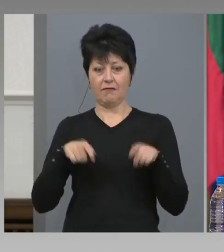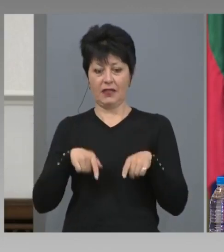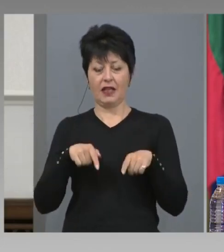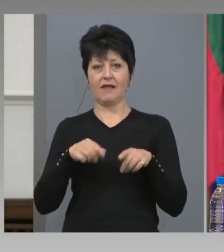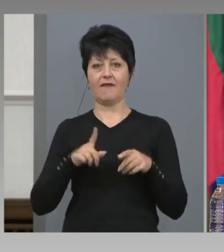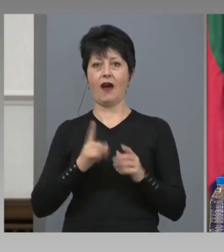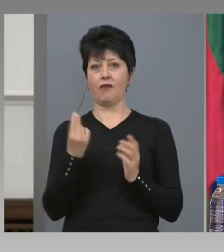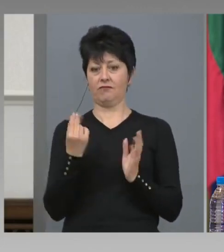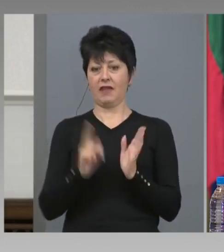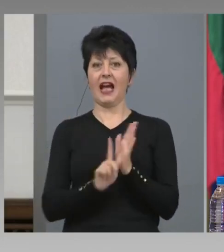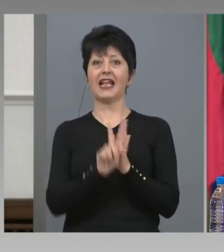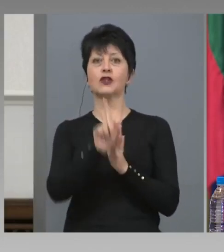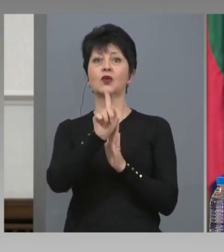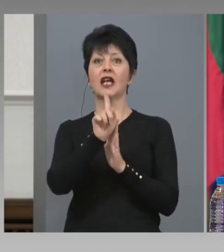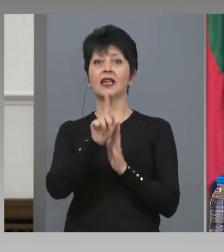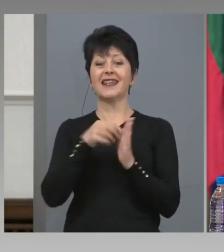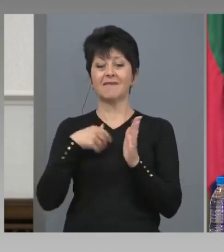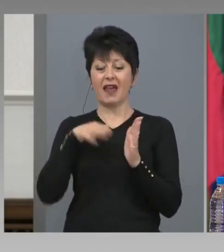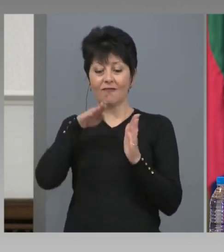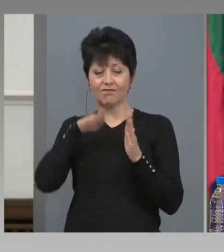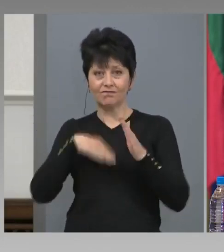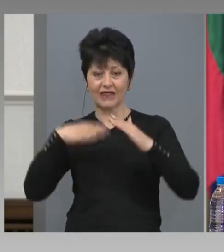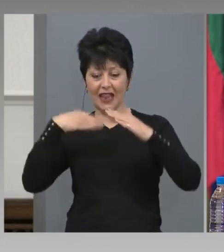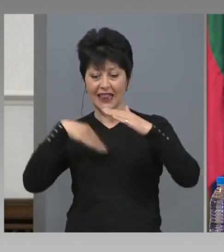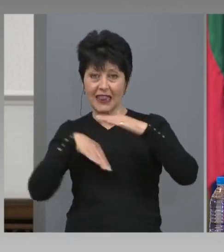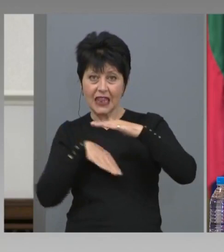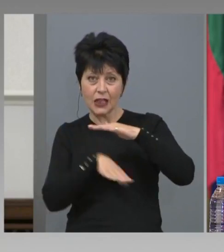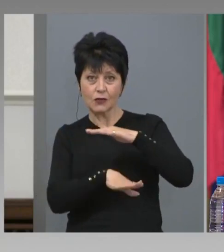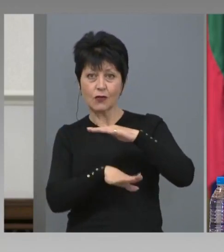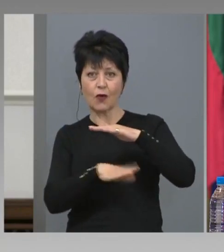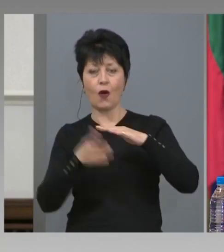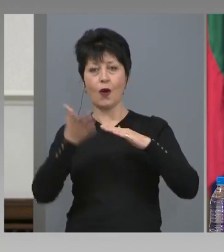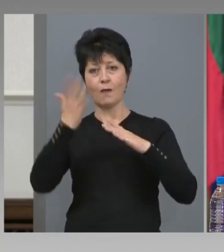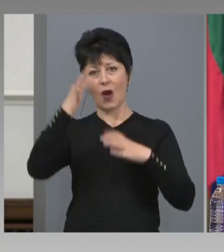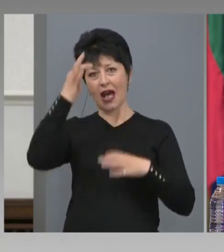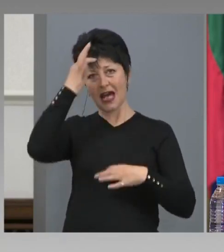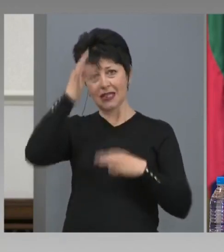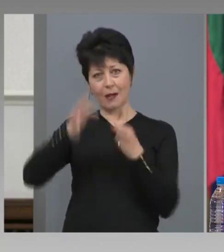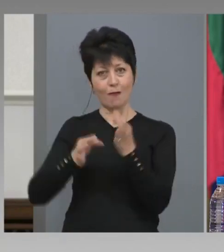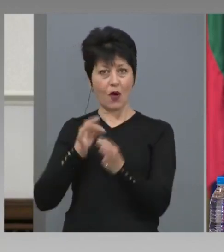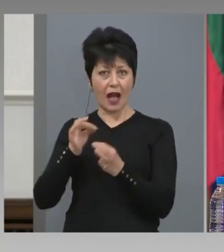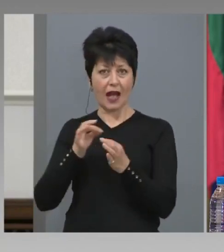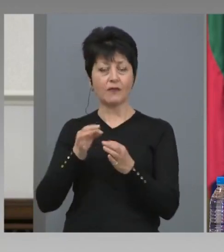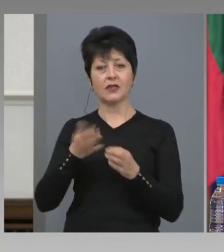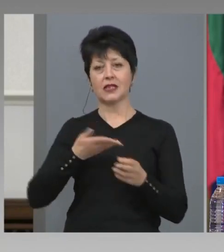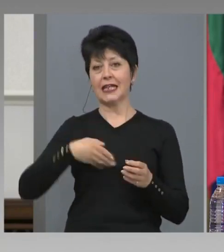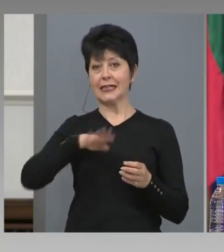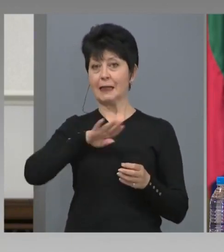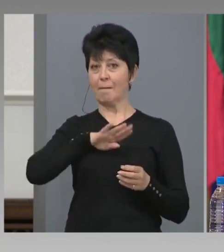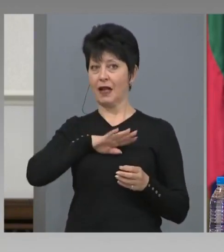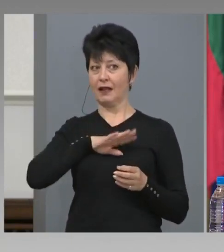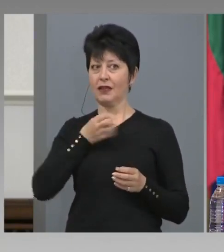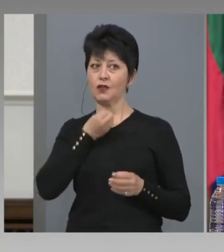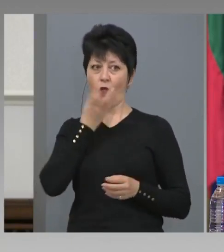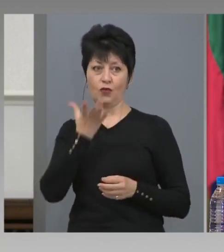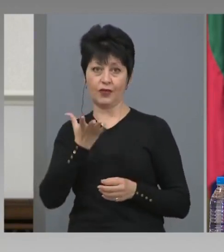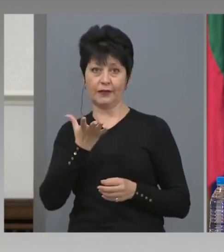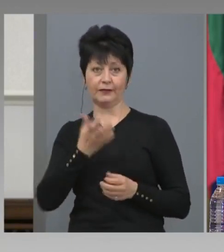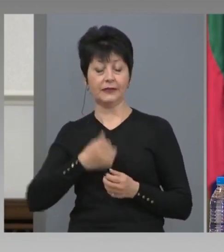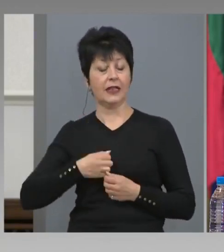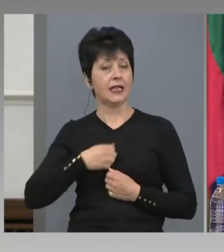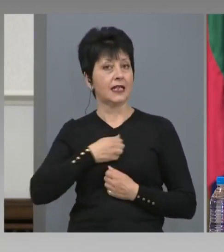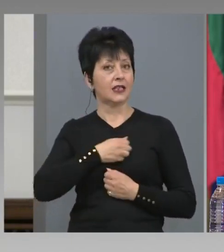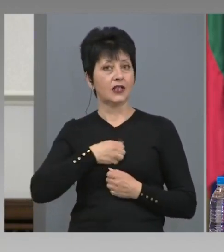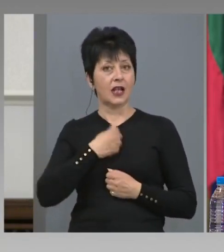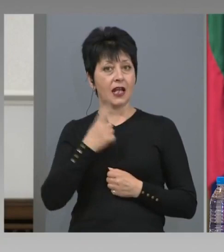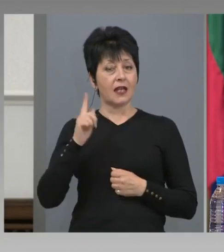момента. Сме най-ниско, долу по заболяемост и смъртни случаи. За съжаление,